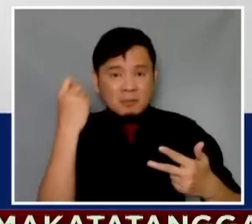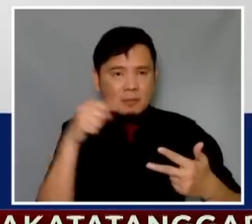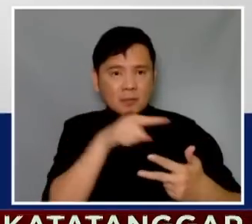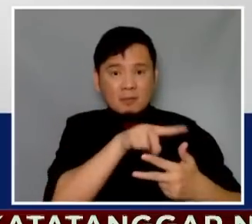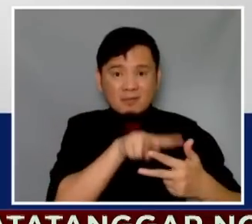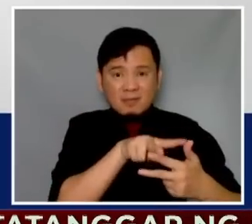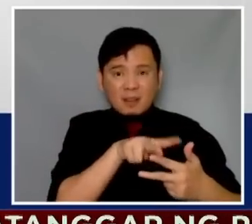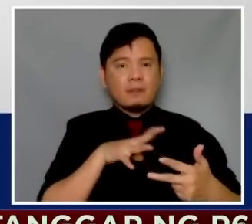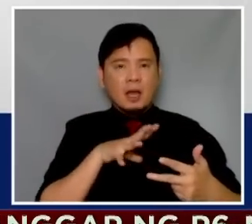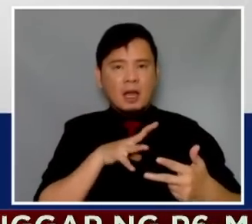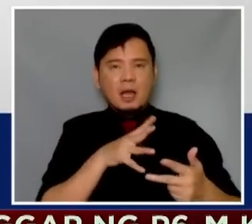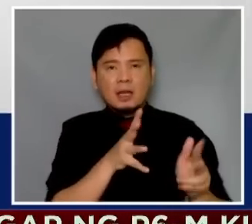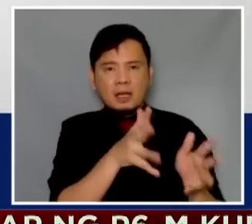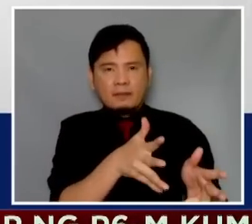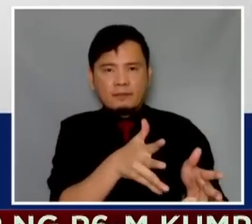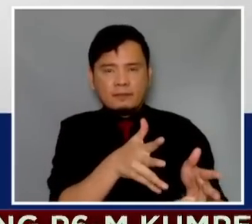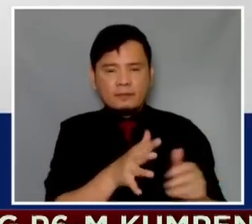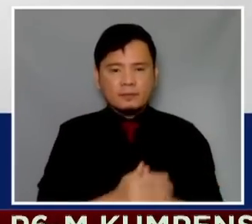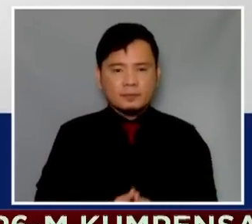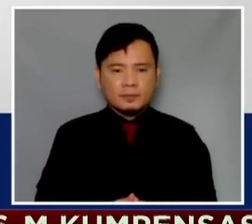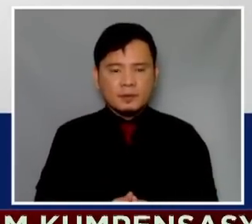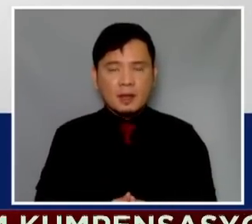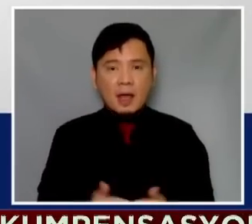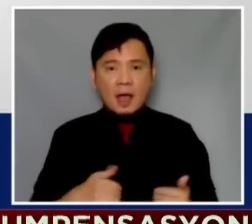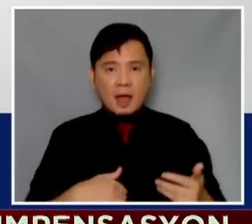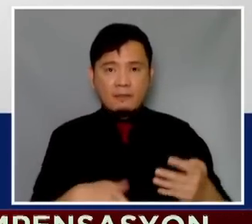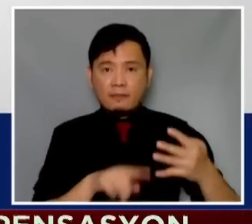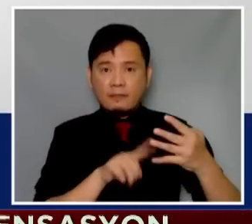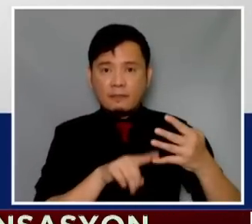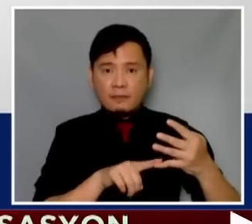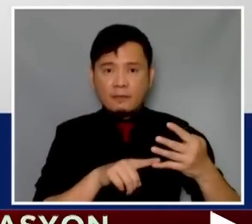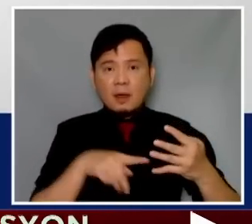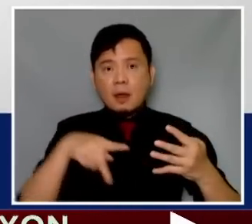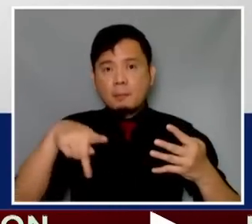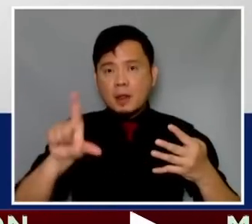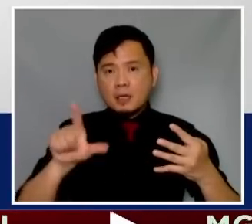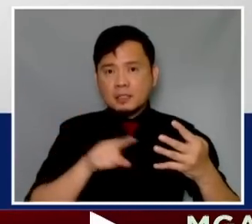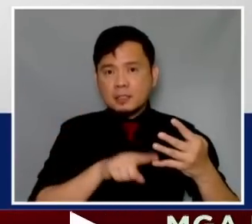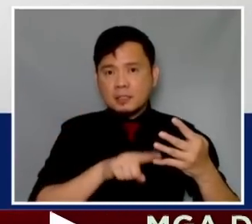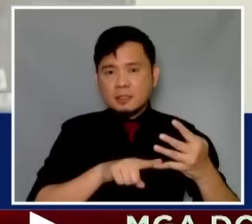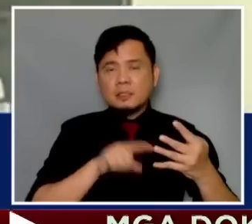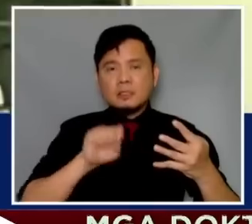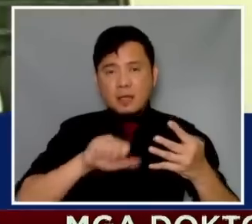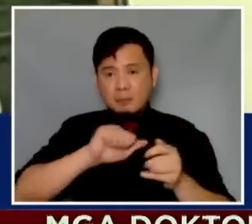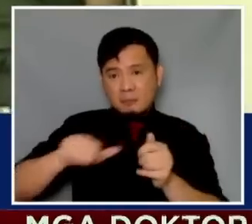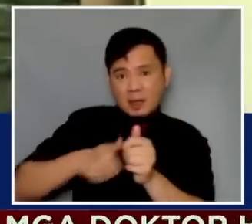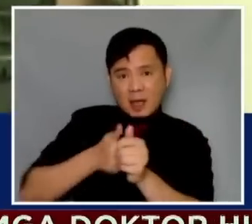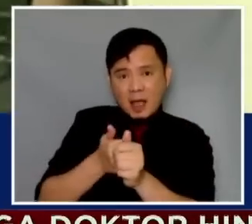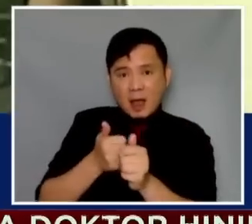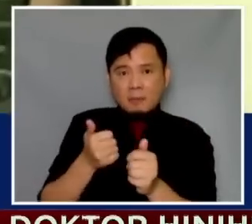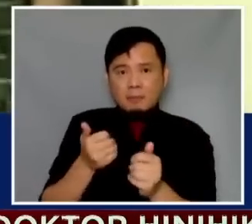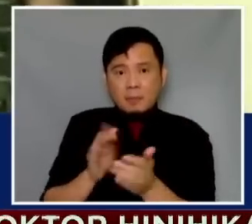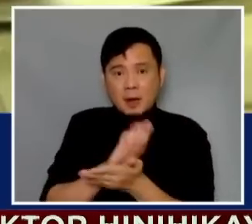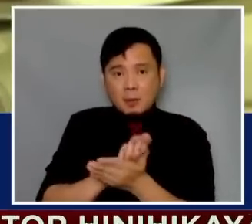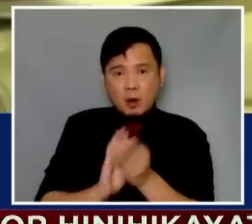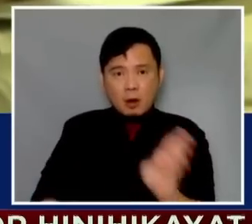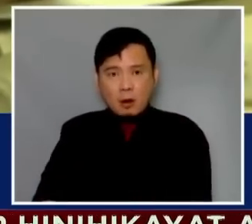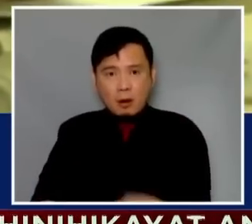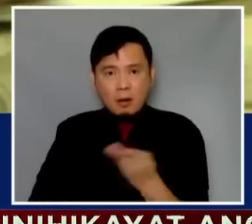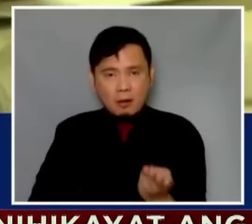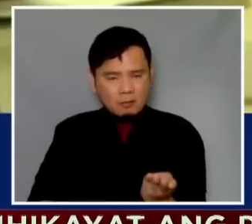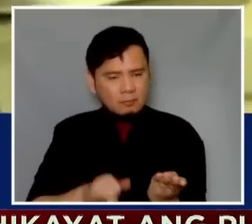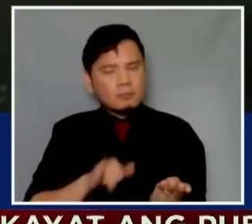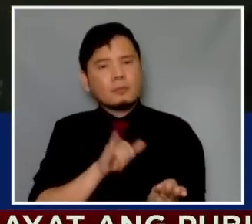nakulang. Isa lang din ang boto sa party list na matatagpuan sa likod ng inyong balota. Noong 2019, marami ang